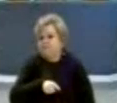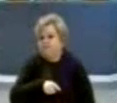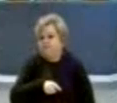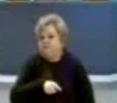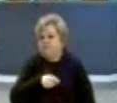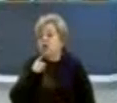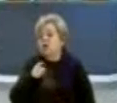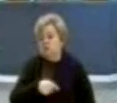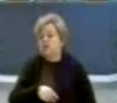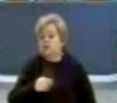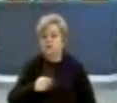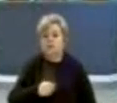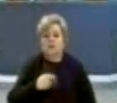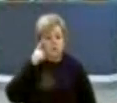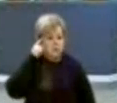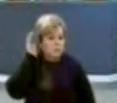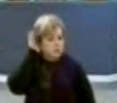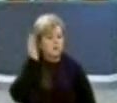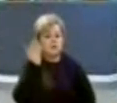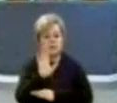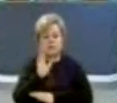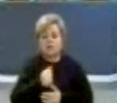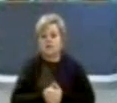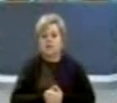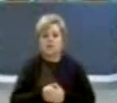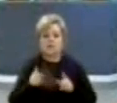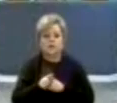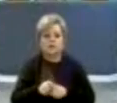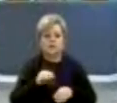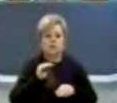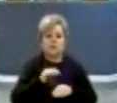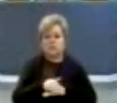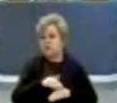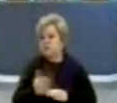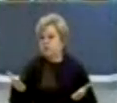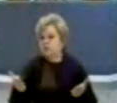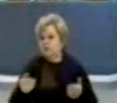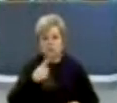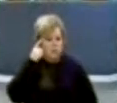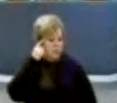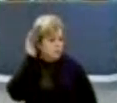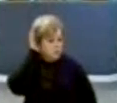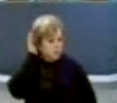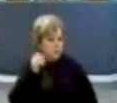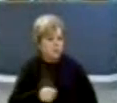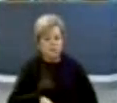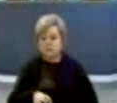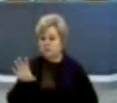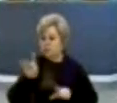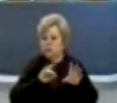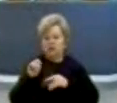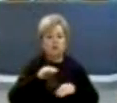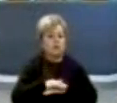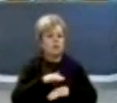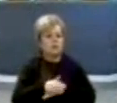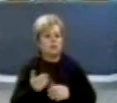ju e dini zoti Mustafa, edhe deputet të e dinë se ministër do të thotë shërtor, apo jo, është në shërbim. Kryeministri bën krye shërtor. As ta tregoni në